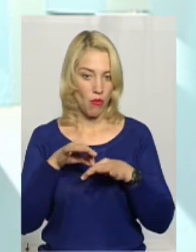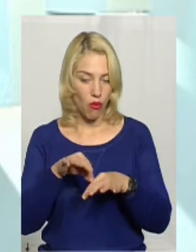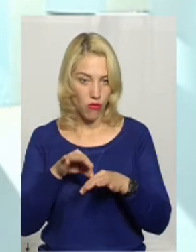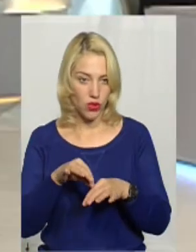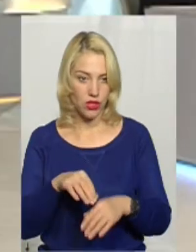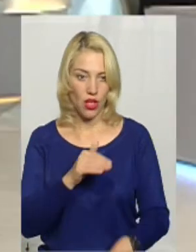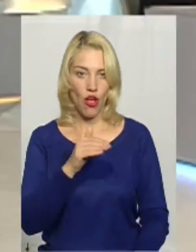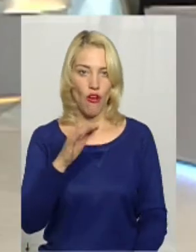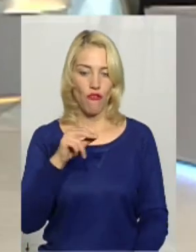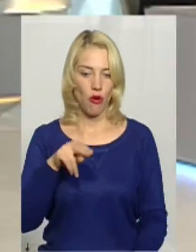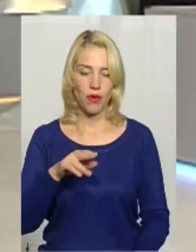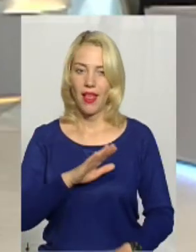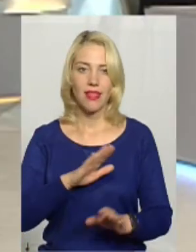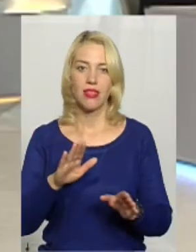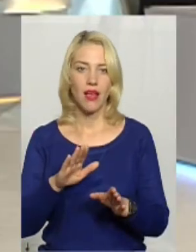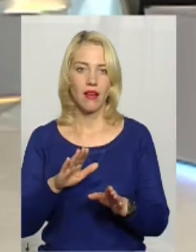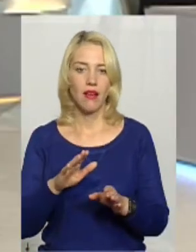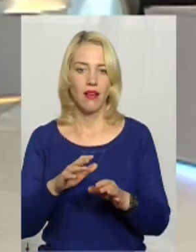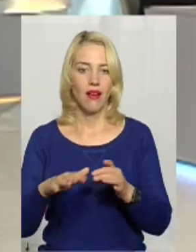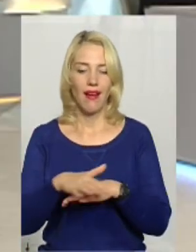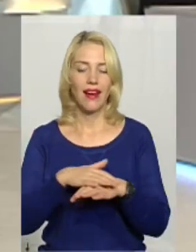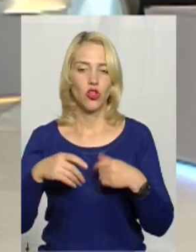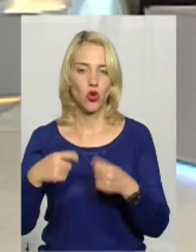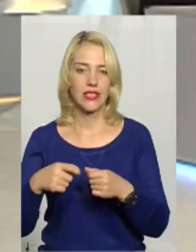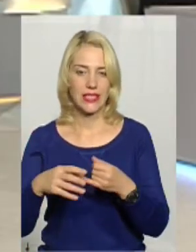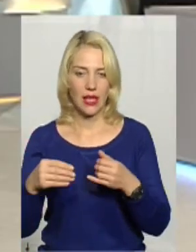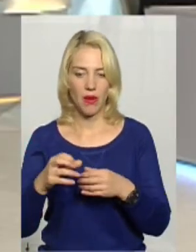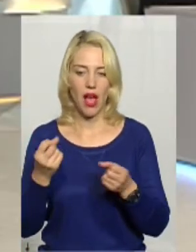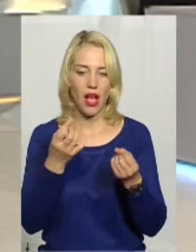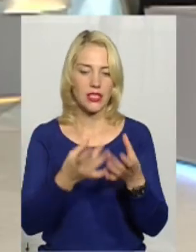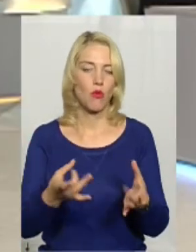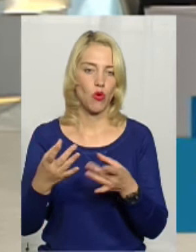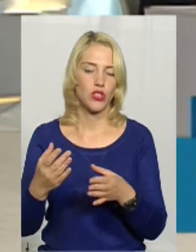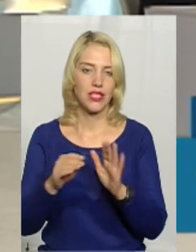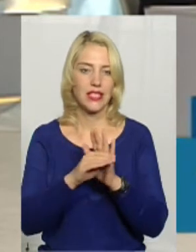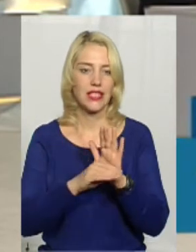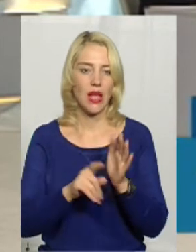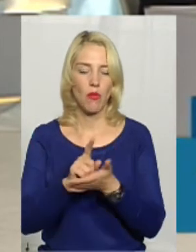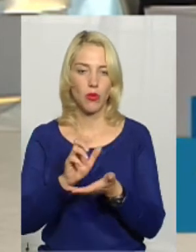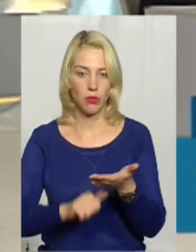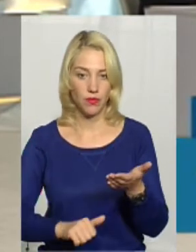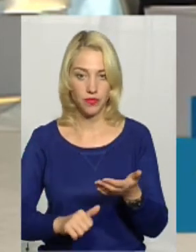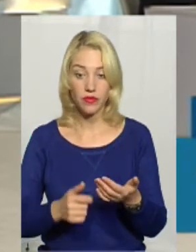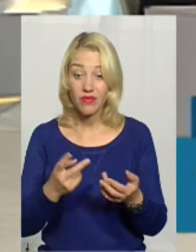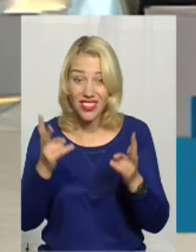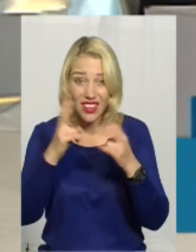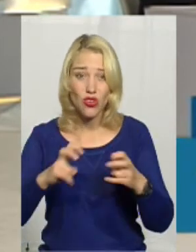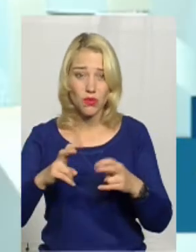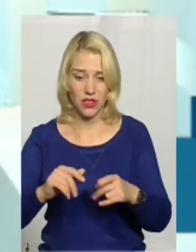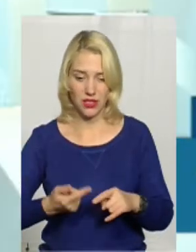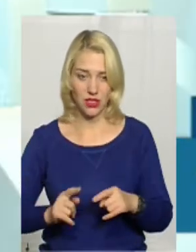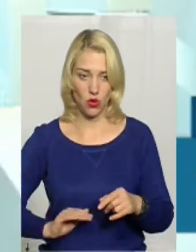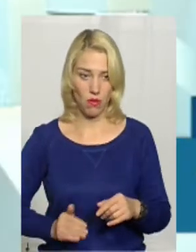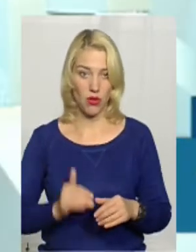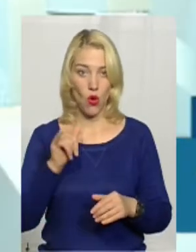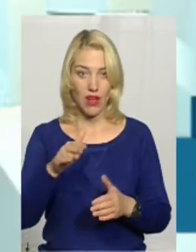Вже не ринок землі, а спрощена система оподаткування. От кажуть, великі компанії оптимізацію роблять, через ФОПів заходять. Так розберіться з тими компаніями. У вас